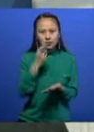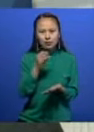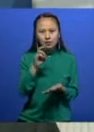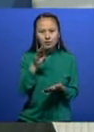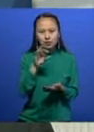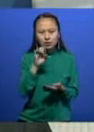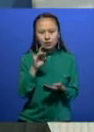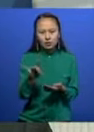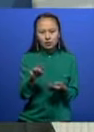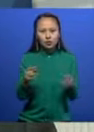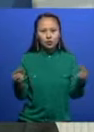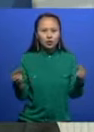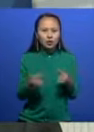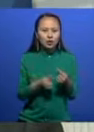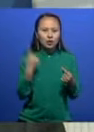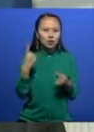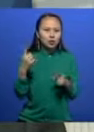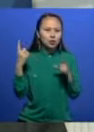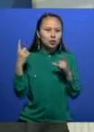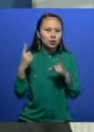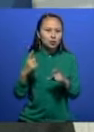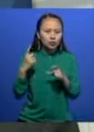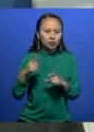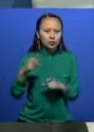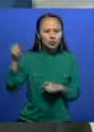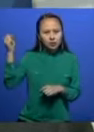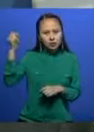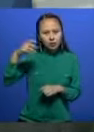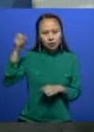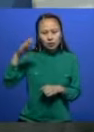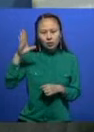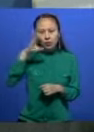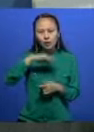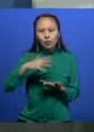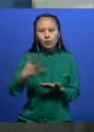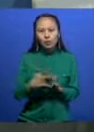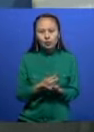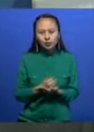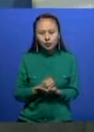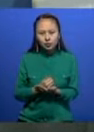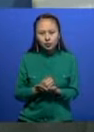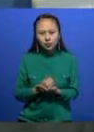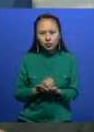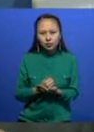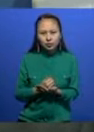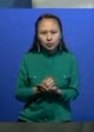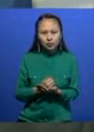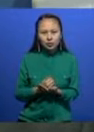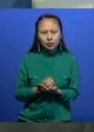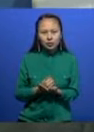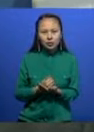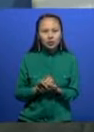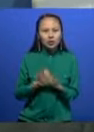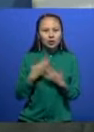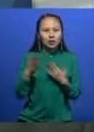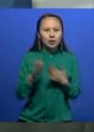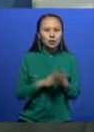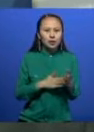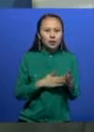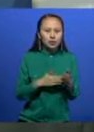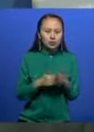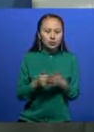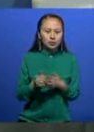Орта бұл алса 1 тоннаға жуықана күнбағыс аламыз гектарынан. Біздің алдымыздағы мақсат осын 15 центрге жеткізсек,